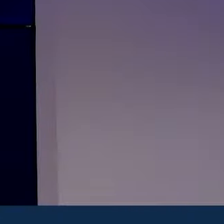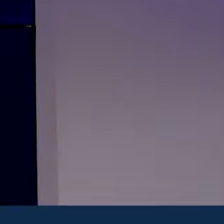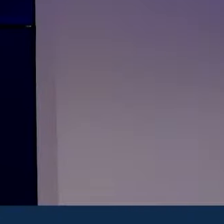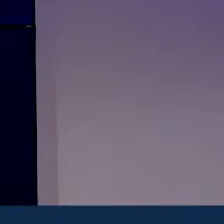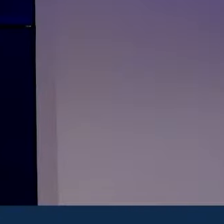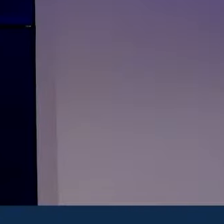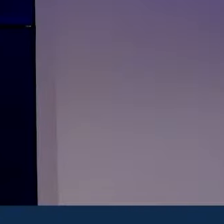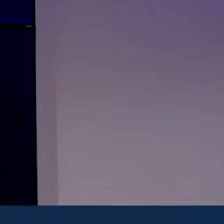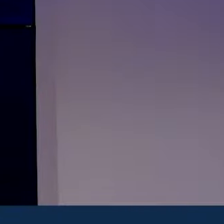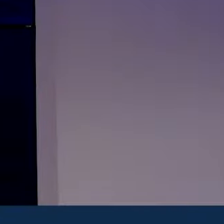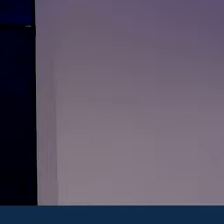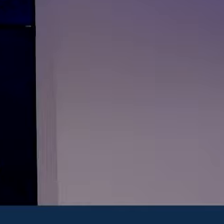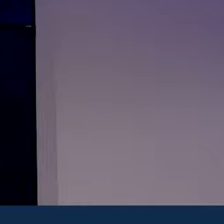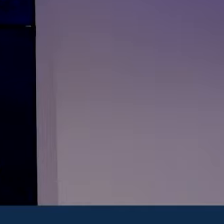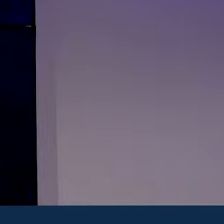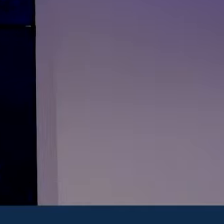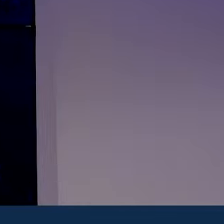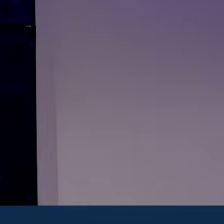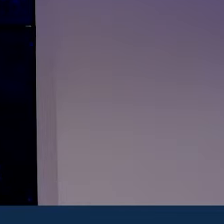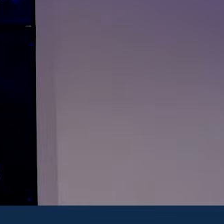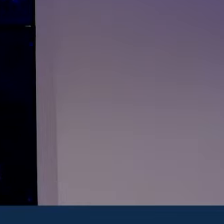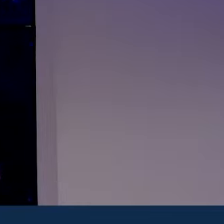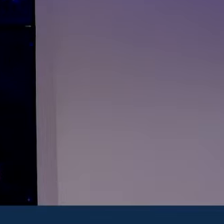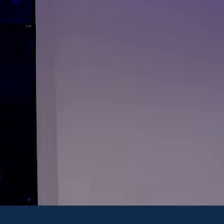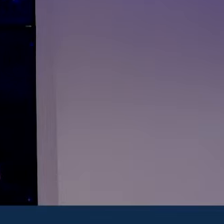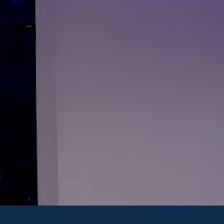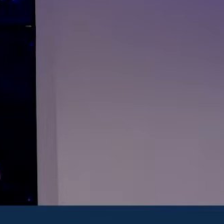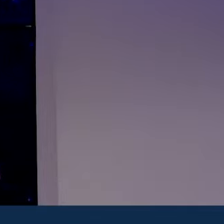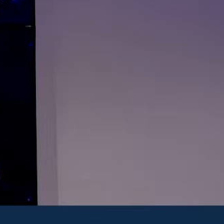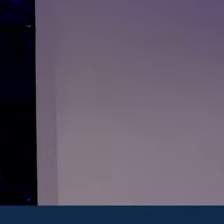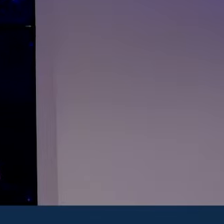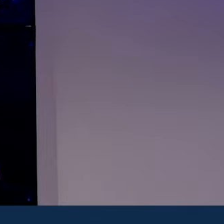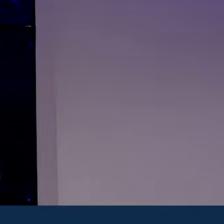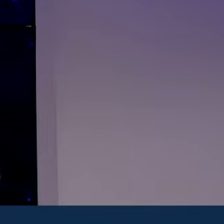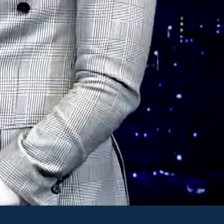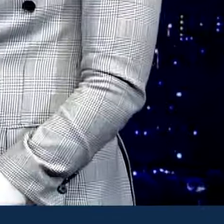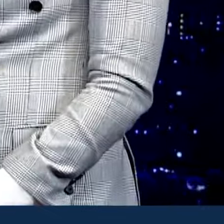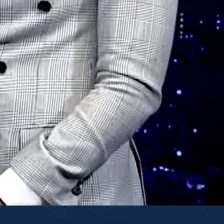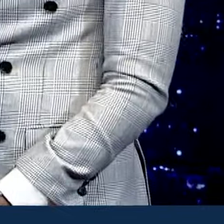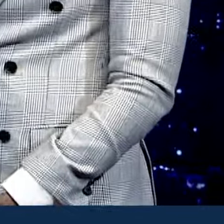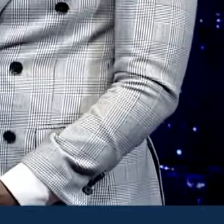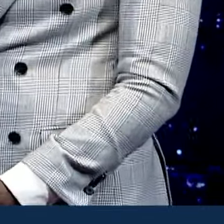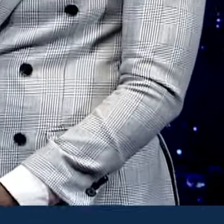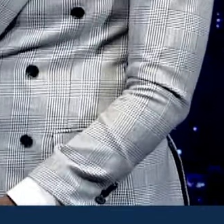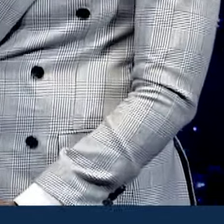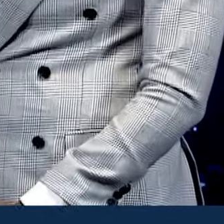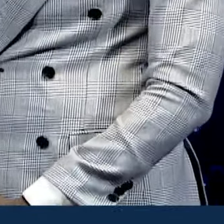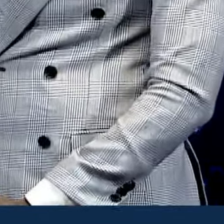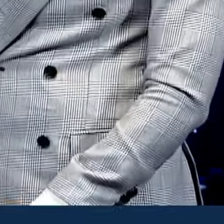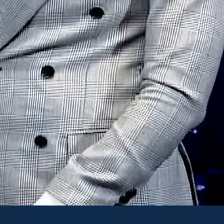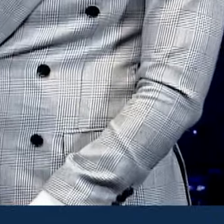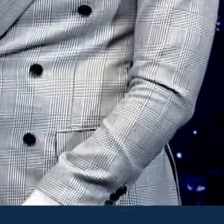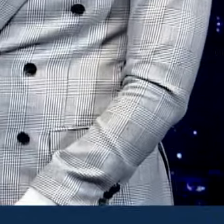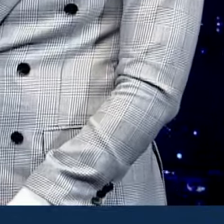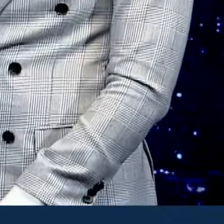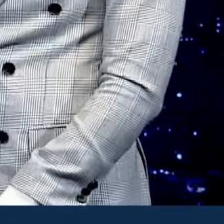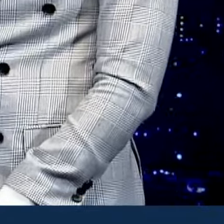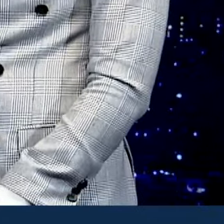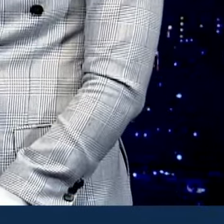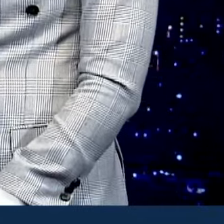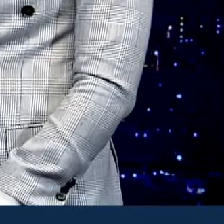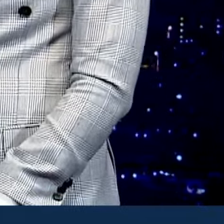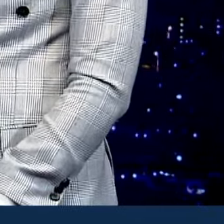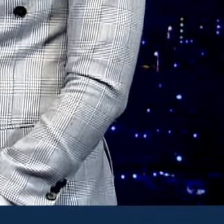sharp. Birukanka gukora ibintu kuri gahunda. Tuguhaye rero ikaze Davis D, uri umuhanzi